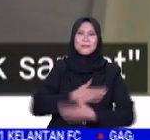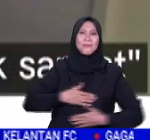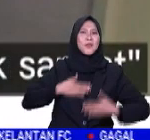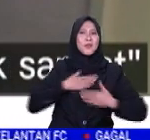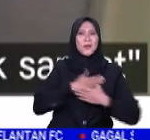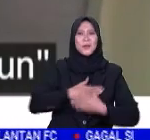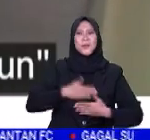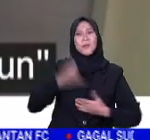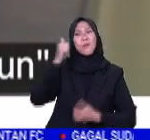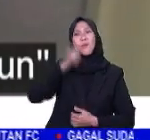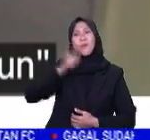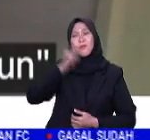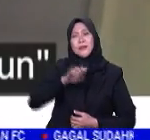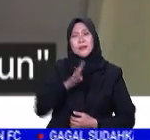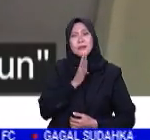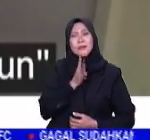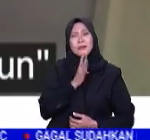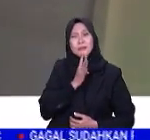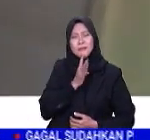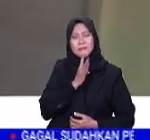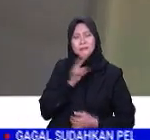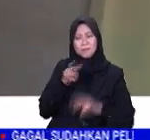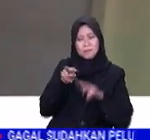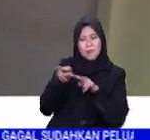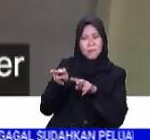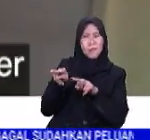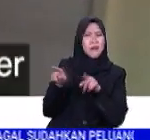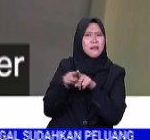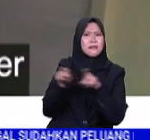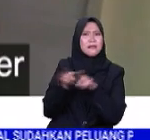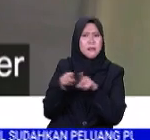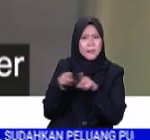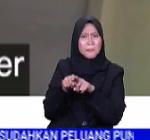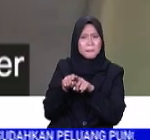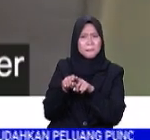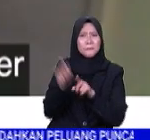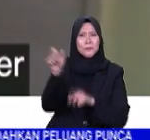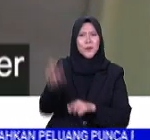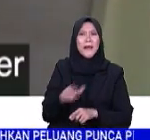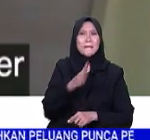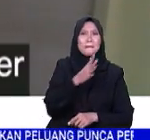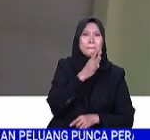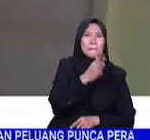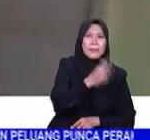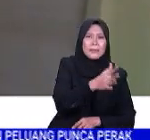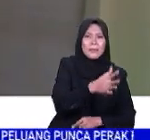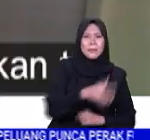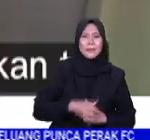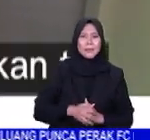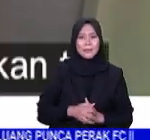melihat aksi gadis ini bercakap yang dilihat seakan-akan seperti seorang makcik.